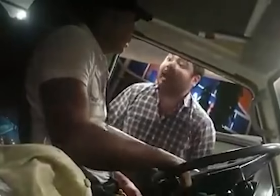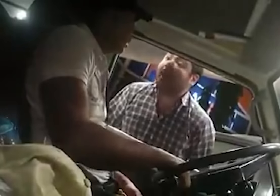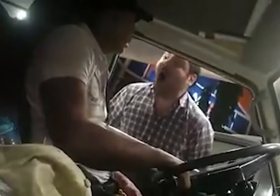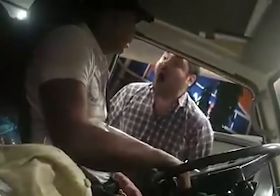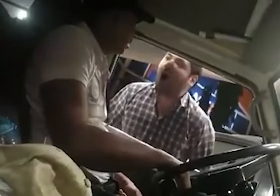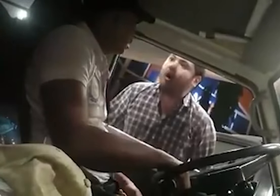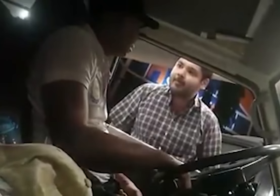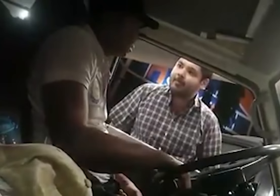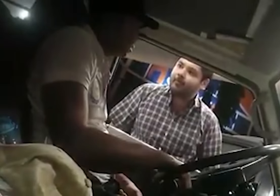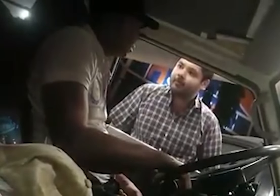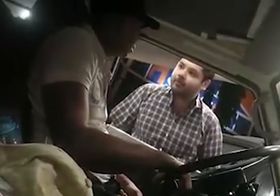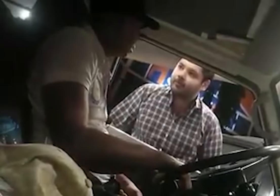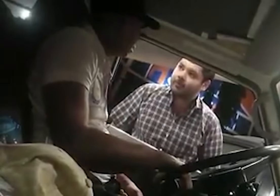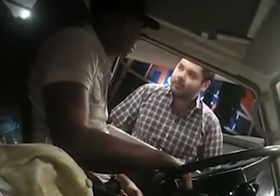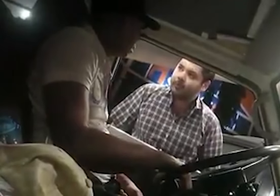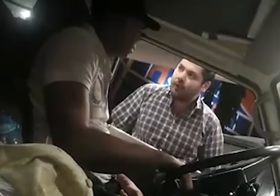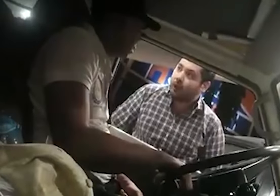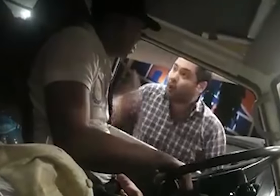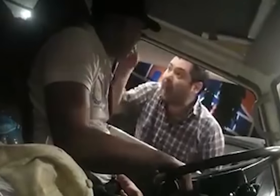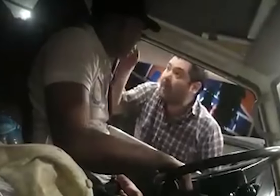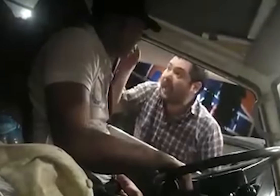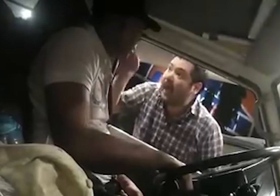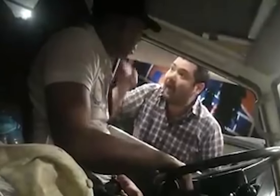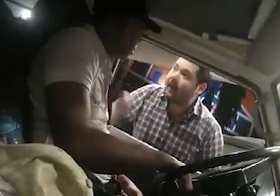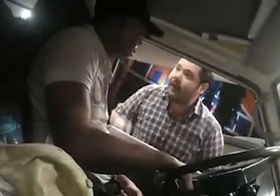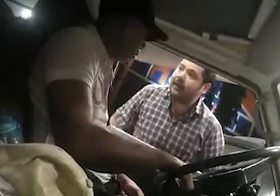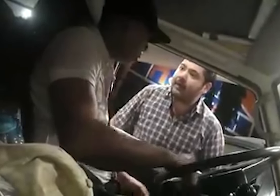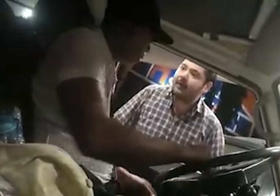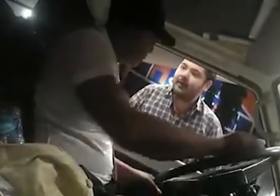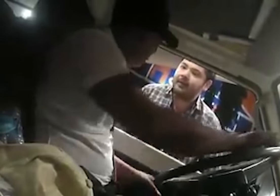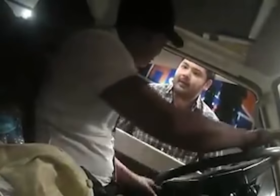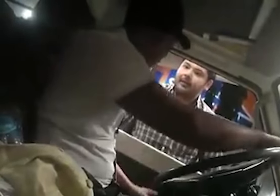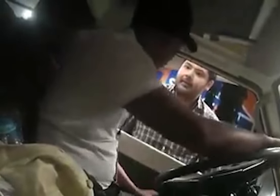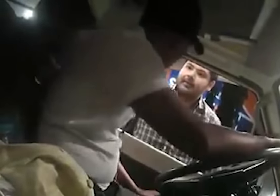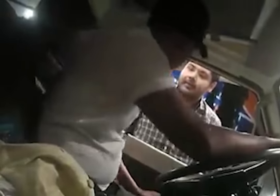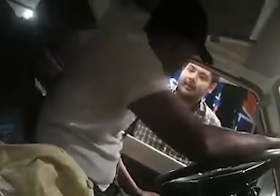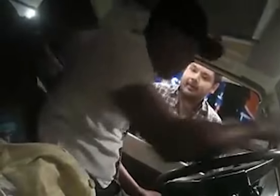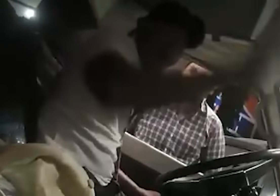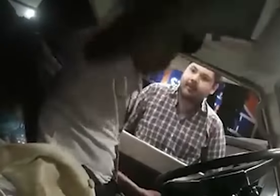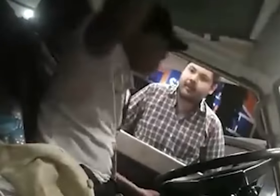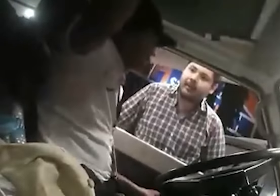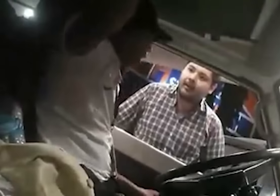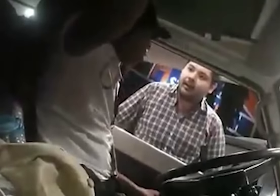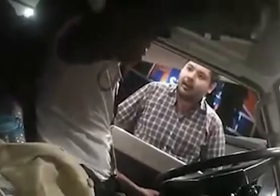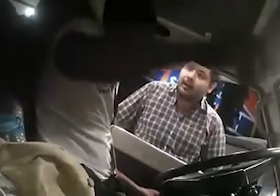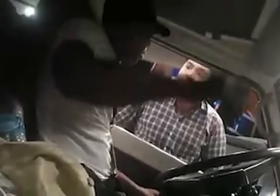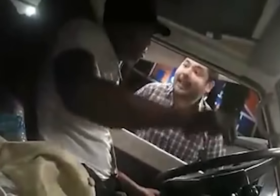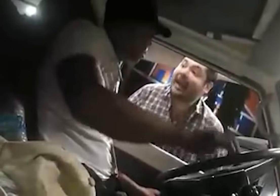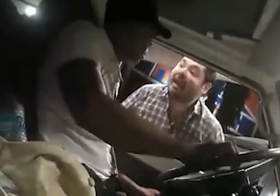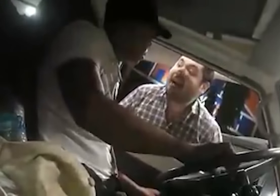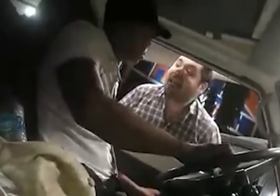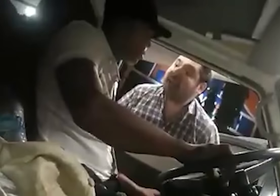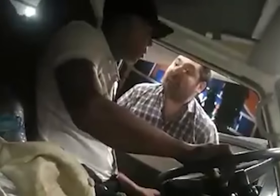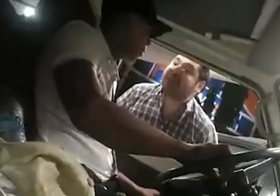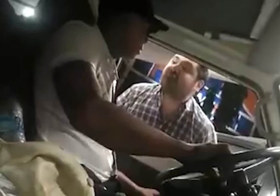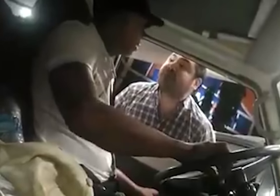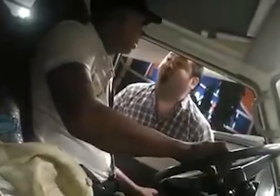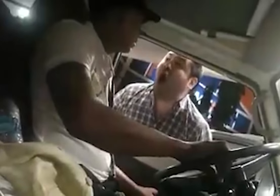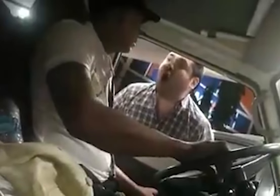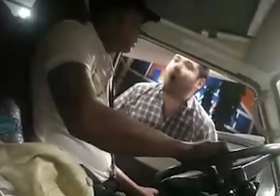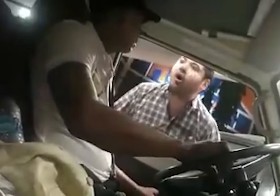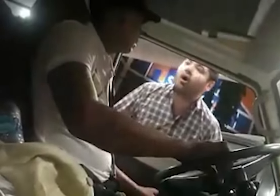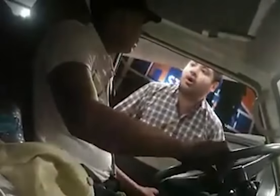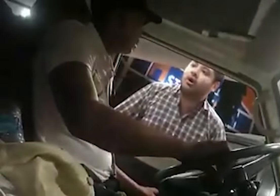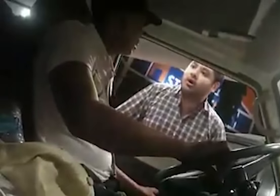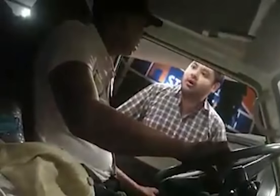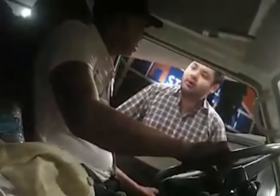linya! Ano mo? Ikaw ang nang gigit! Ang bato ka! Tumahimik ka! Nang bato ka! Binato mo kami! Binato mo yung bitana ko eh! Ka kasi! Bastos